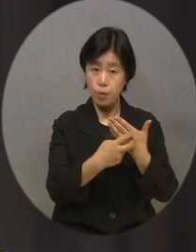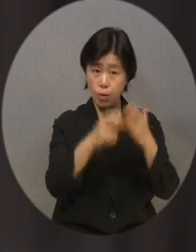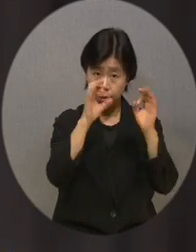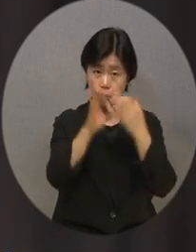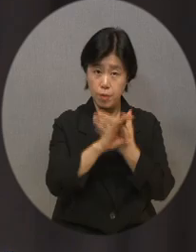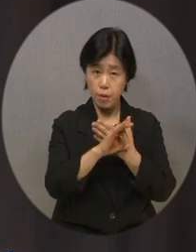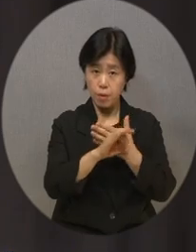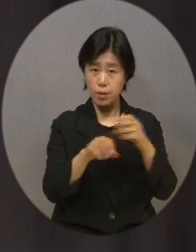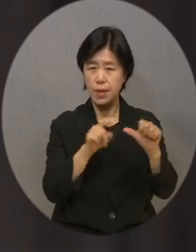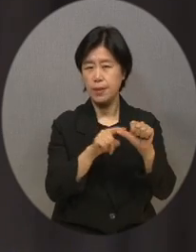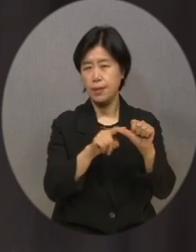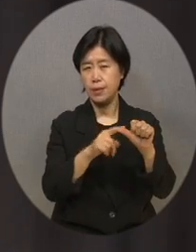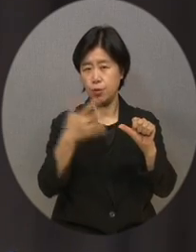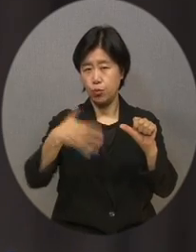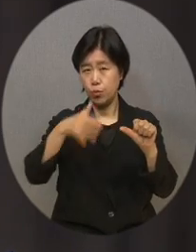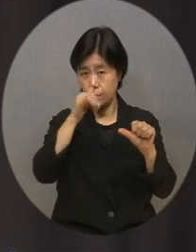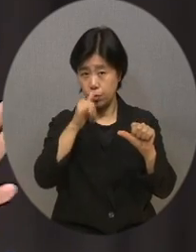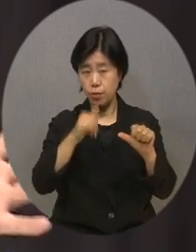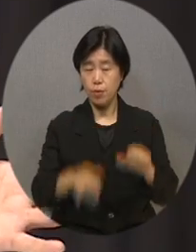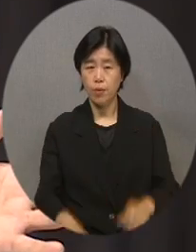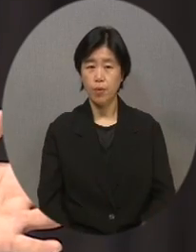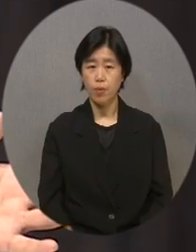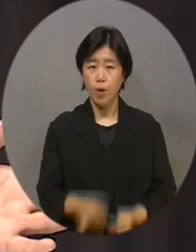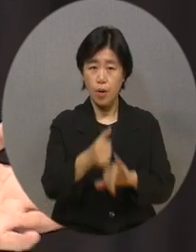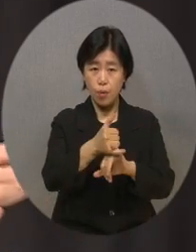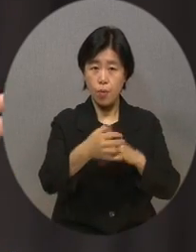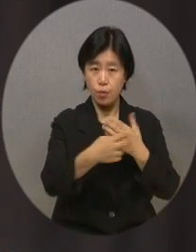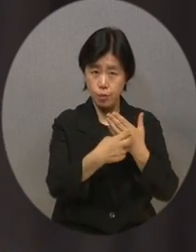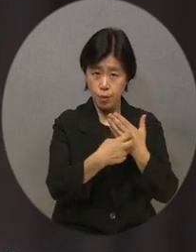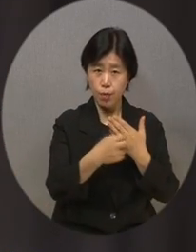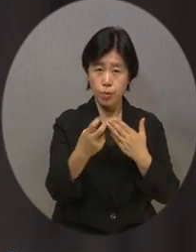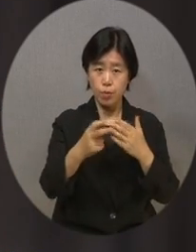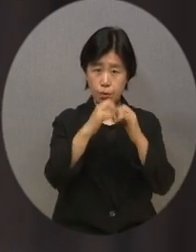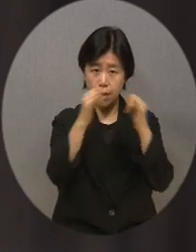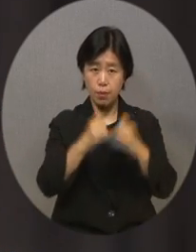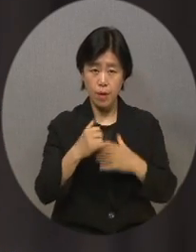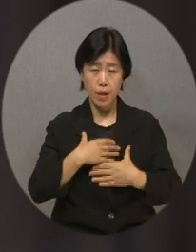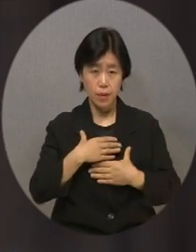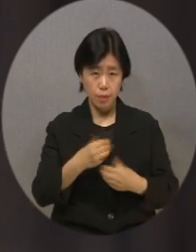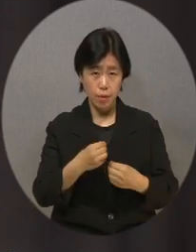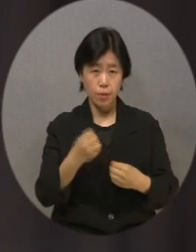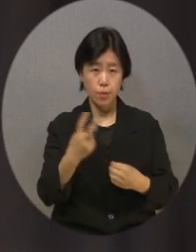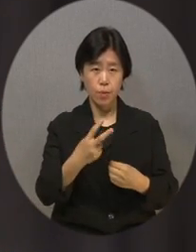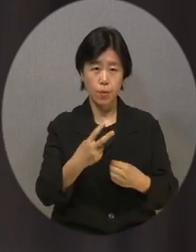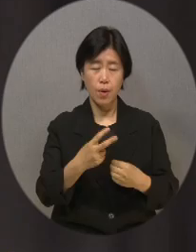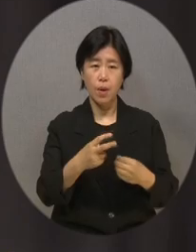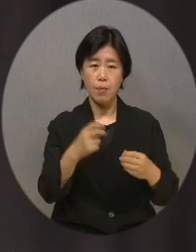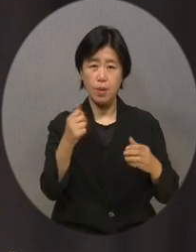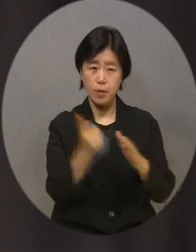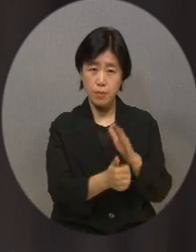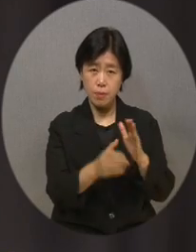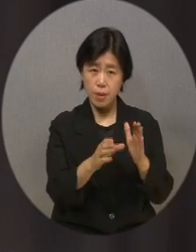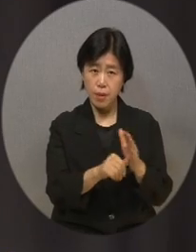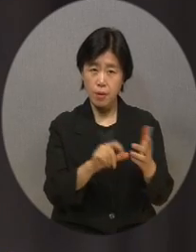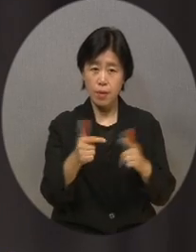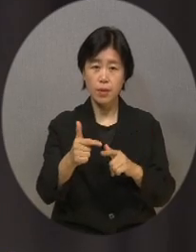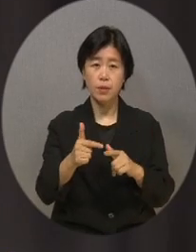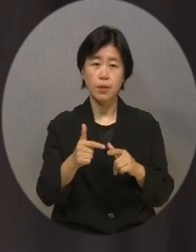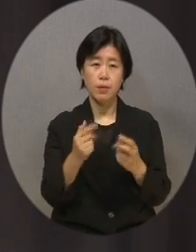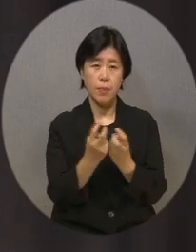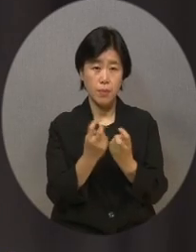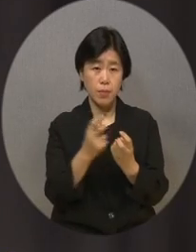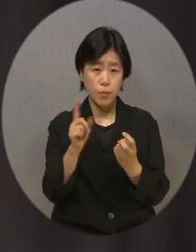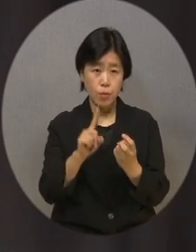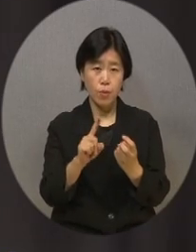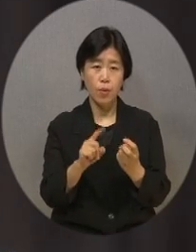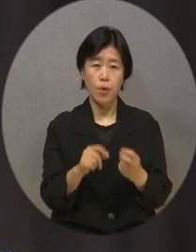되거든요. 이 적정 필수의료, 또 사회안전망, 이 시장이 실패된 것에 대한 대안, 정책, 행정의료 및 거버넌스,